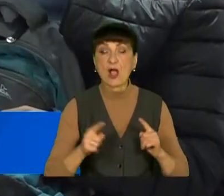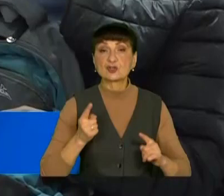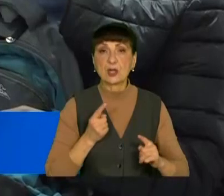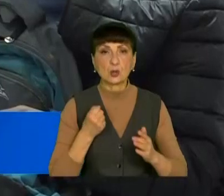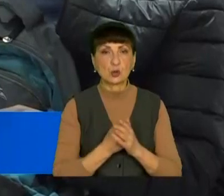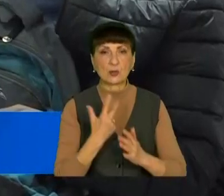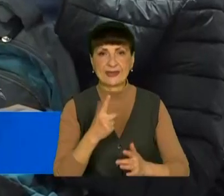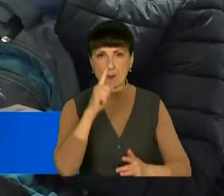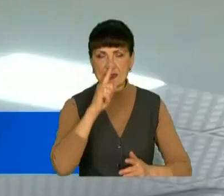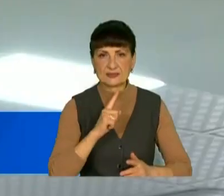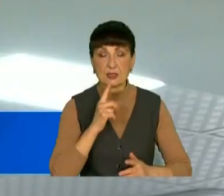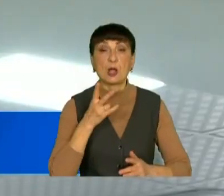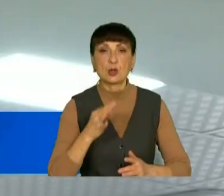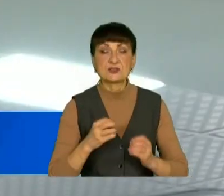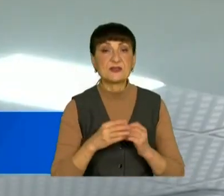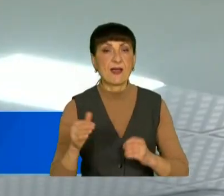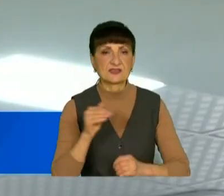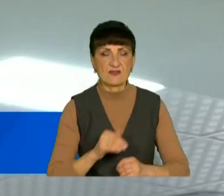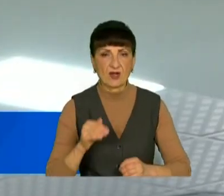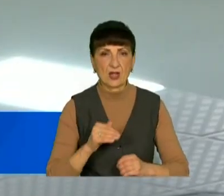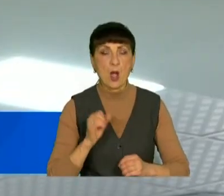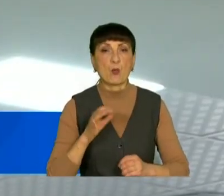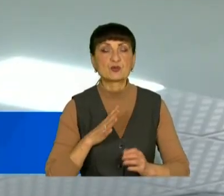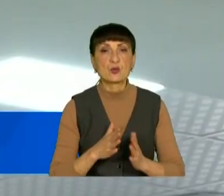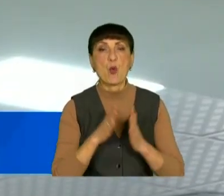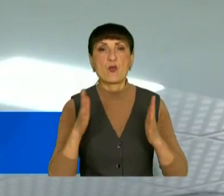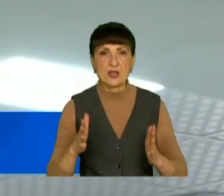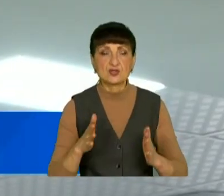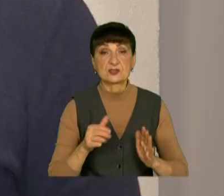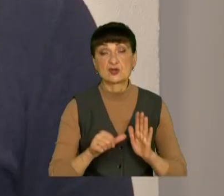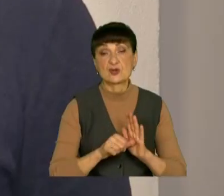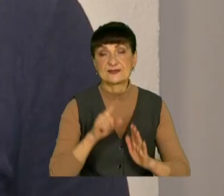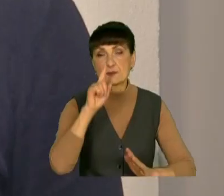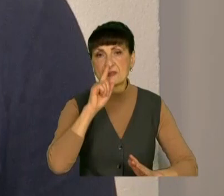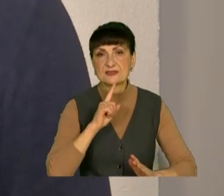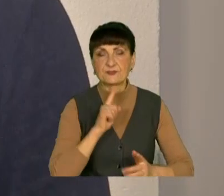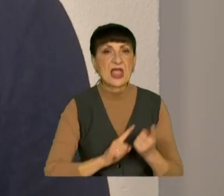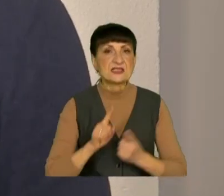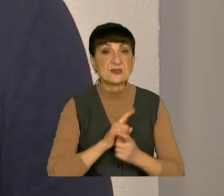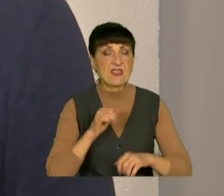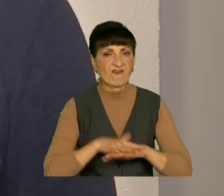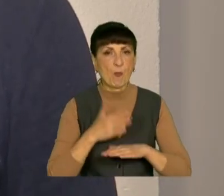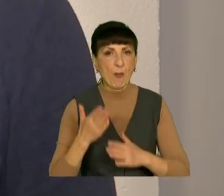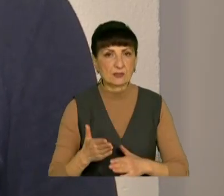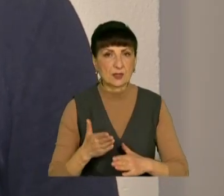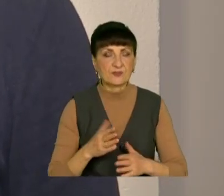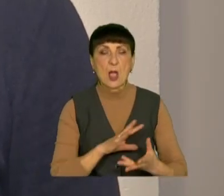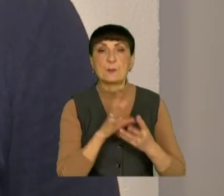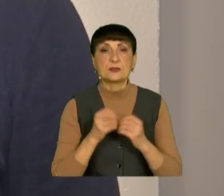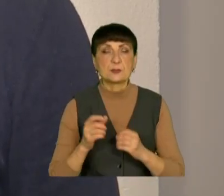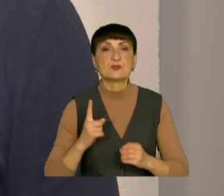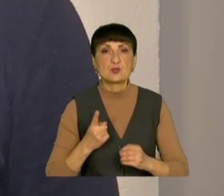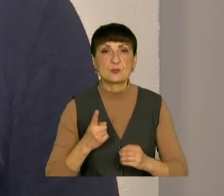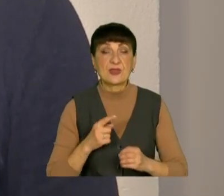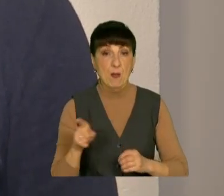до 3 месяцев. Однако с 15 февраля может достигать 6 месяцев. Изменения в Отбасубанке приводят к тому, что